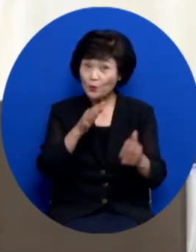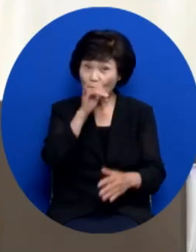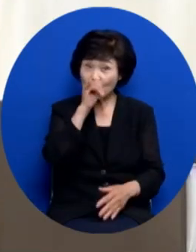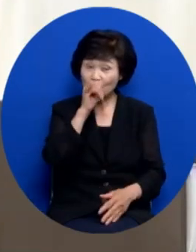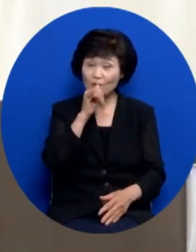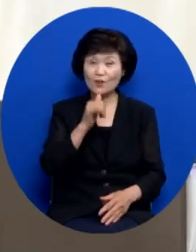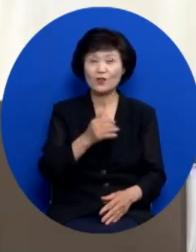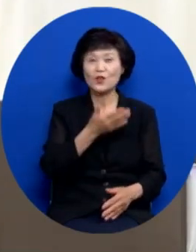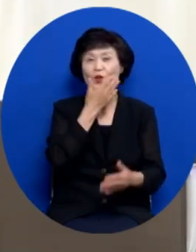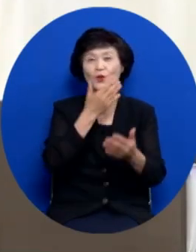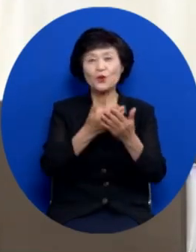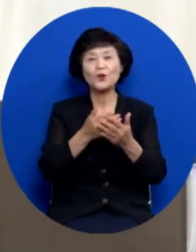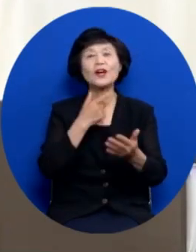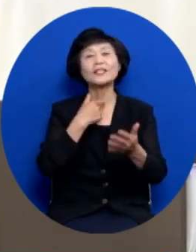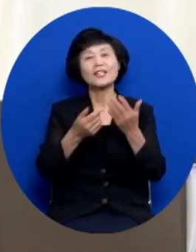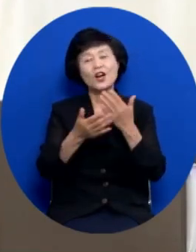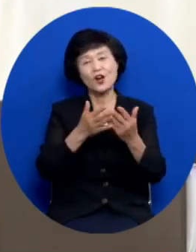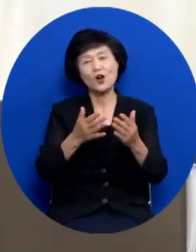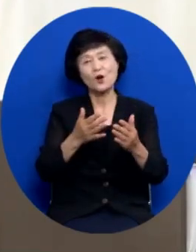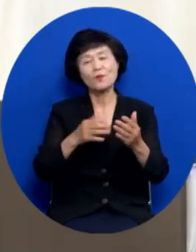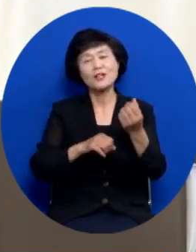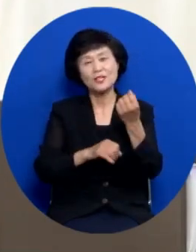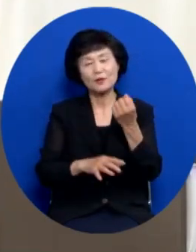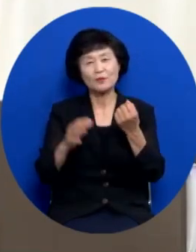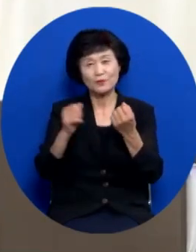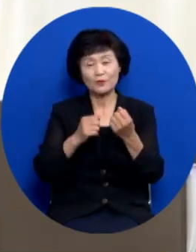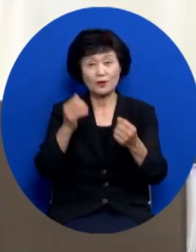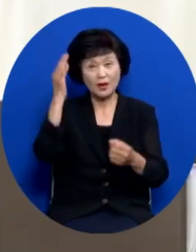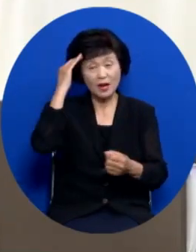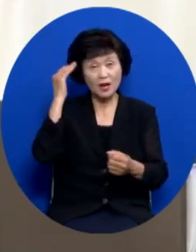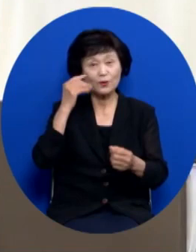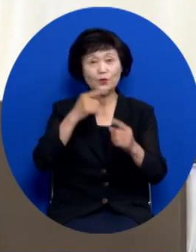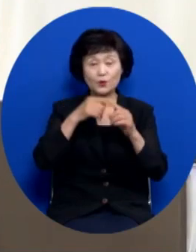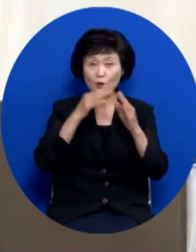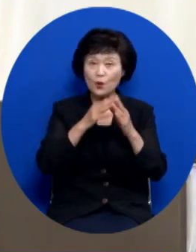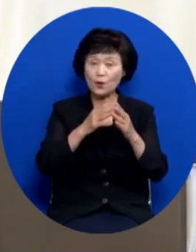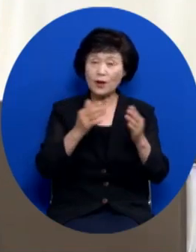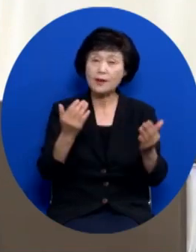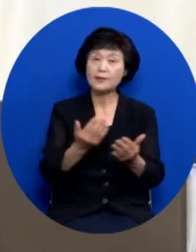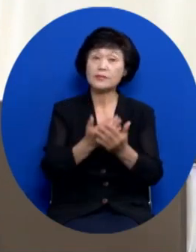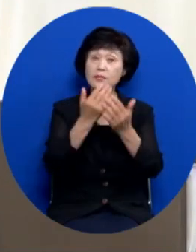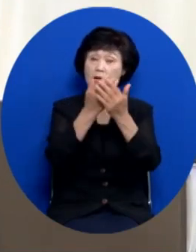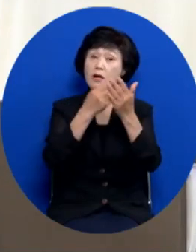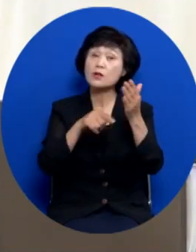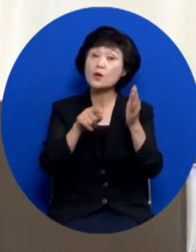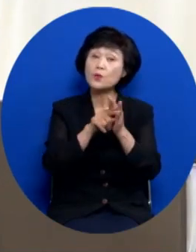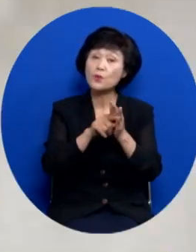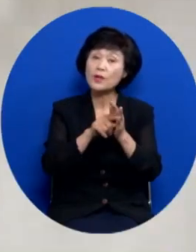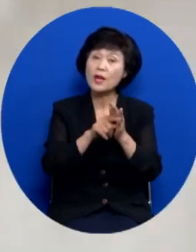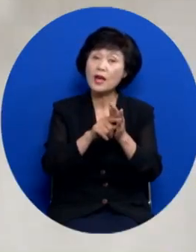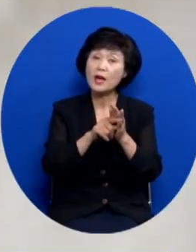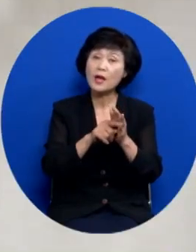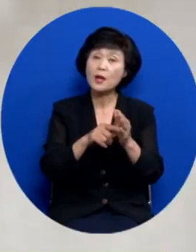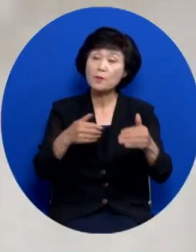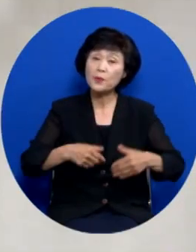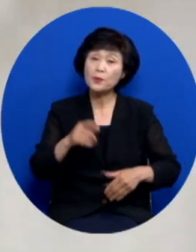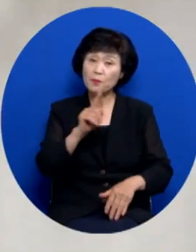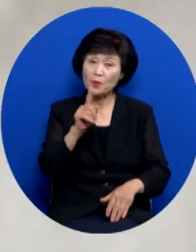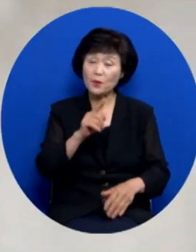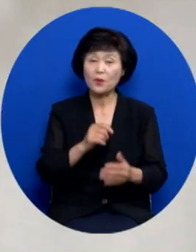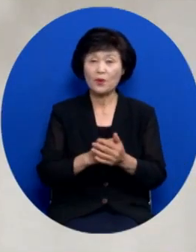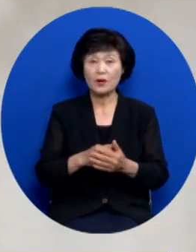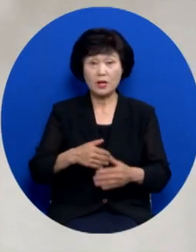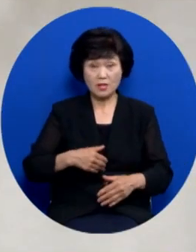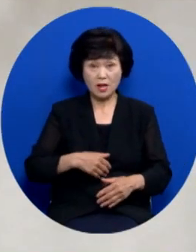팬데믹이 소중한 경험을 바탕으로 앞으로 이 한국교회가 성장하기 위해서 좀 주목해야 될 부분이 있다면 어떤 부분일까요? 저는 코로나